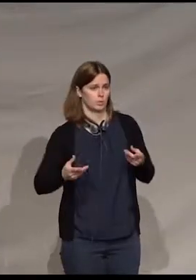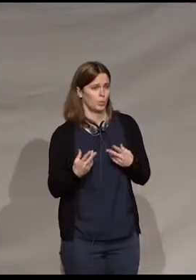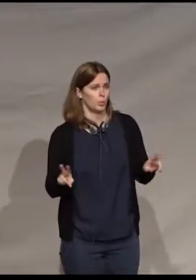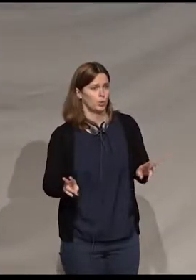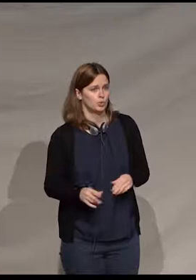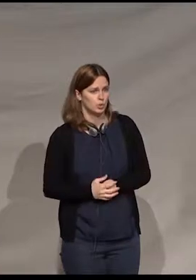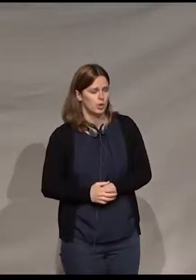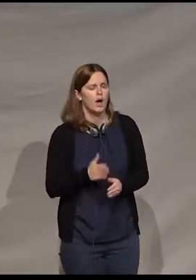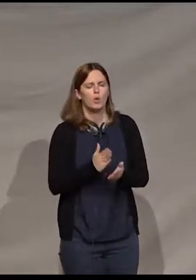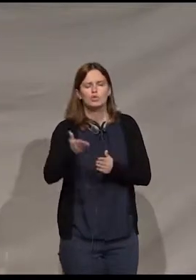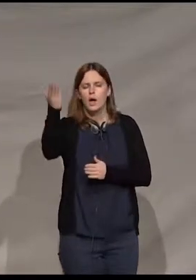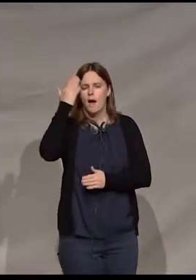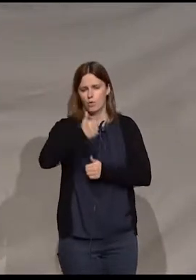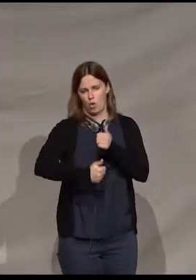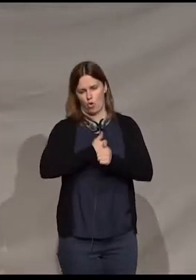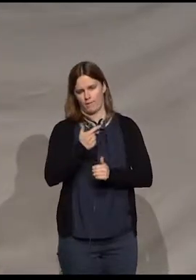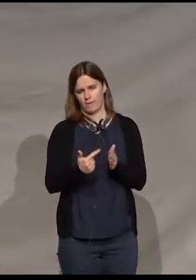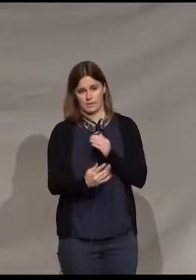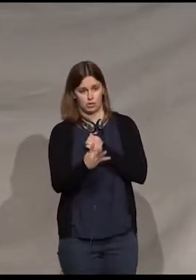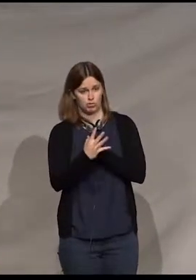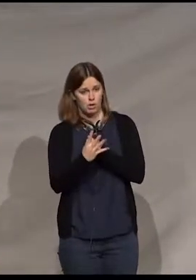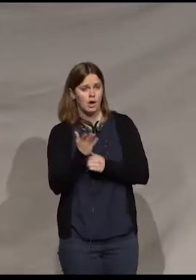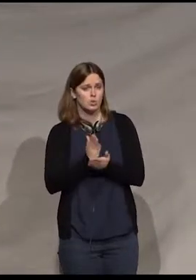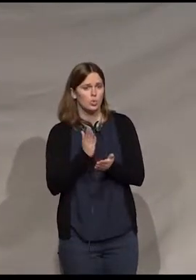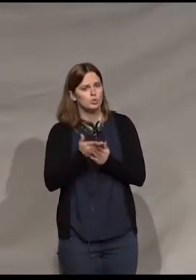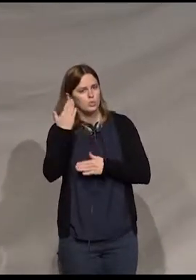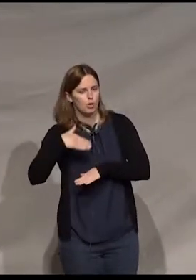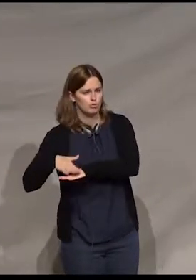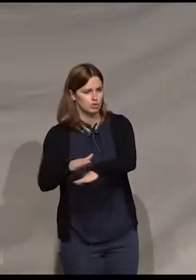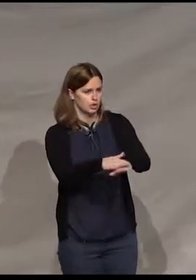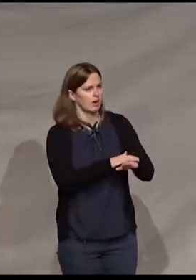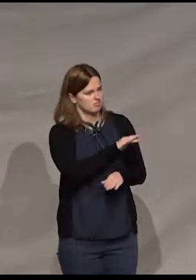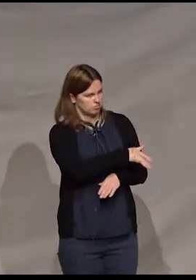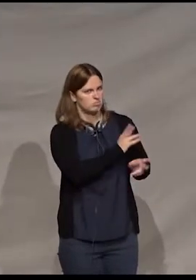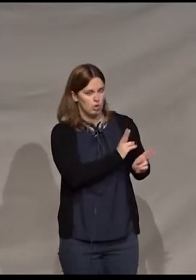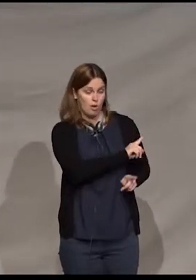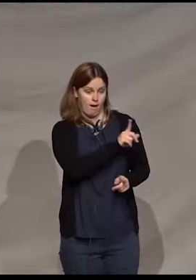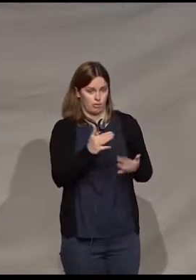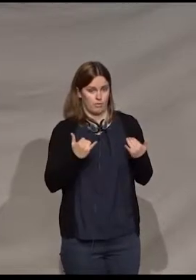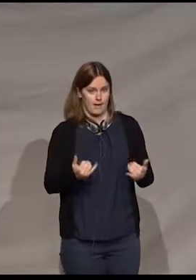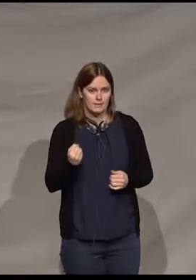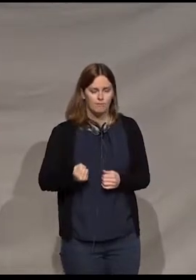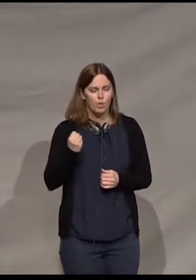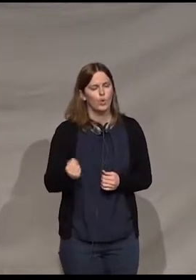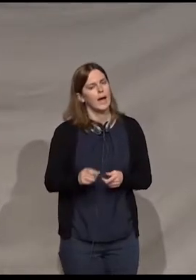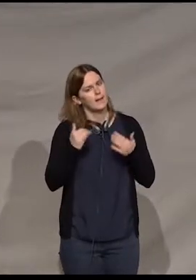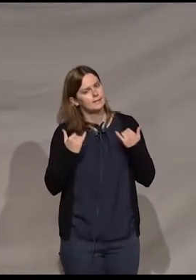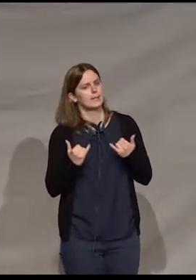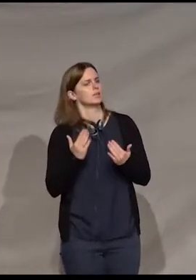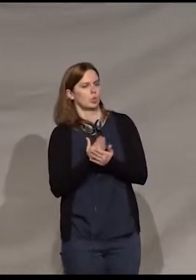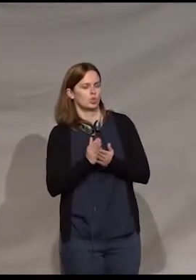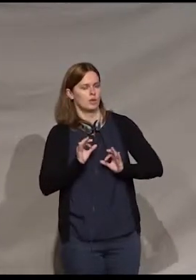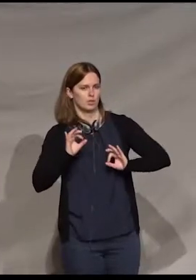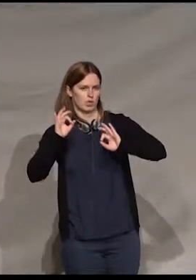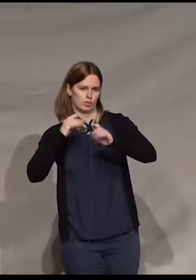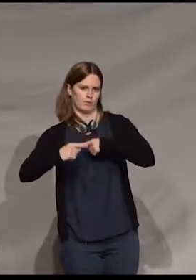roce 2014 tady na INSPO, dnes se tomu říká chytrá domácnost. Ale tehdy se vlastně tomu takto trendově neříkalo,